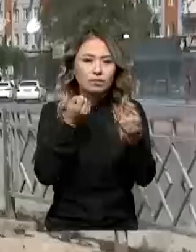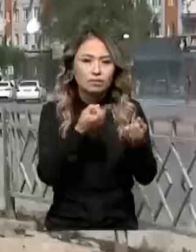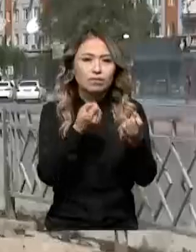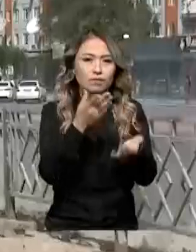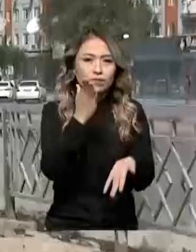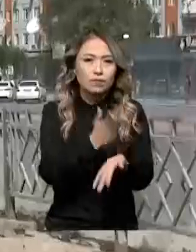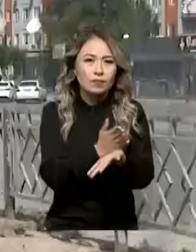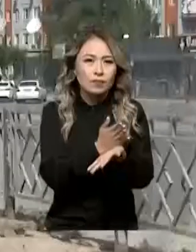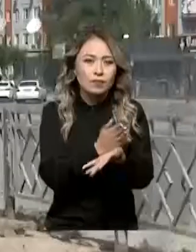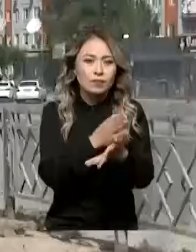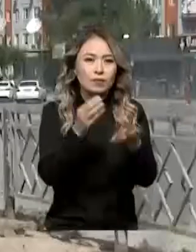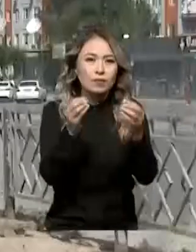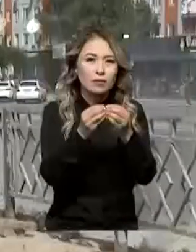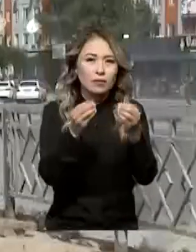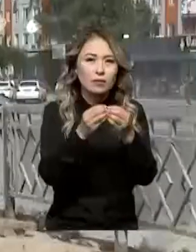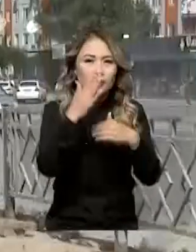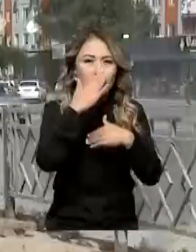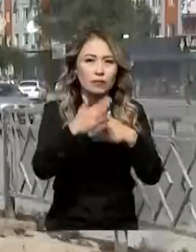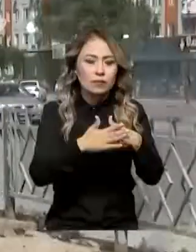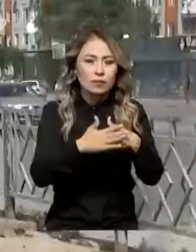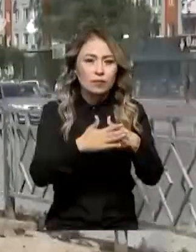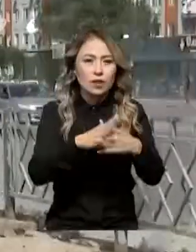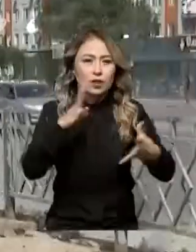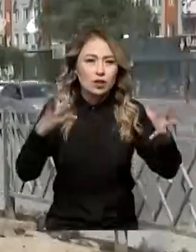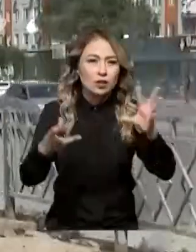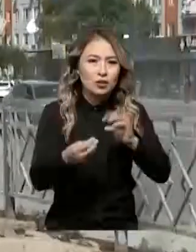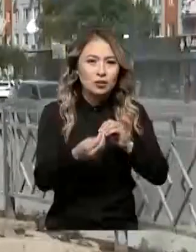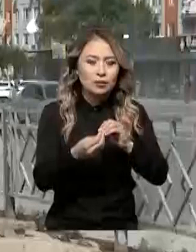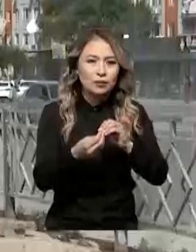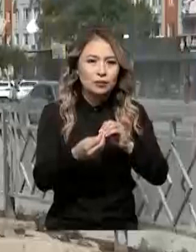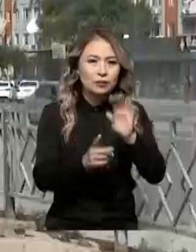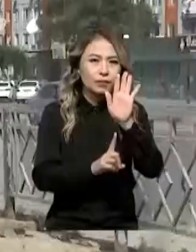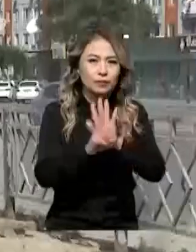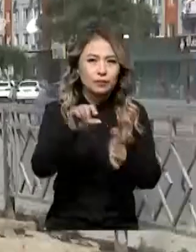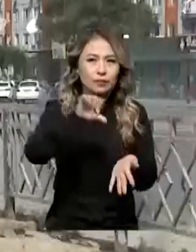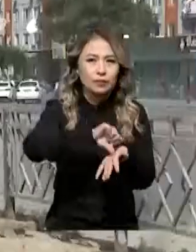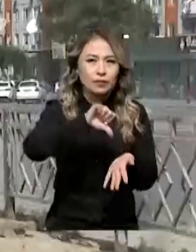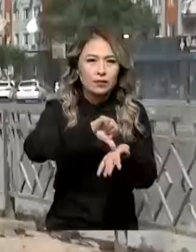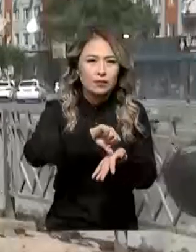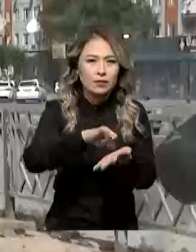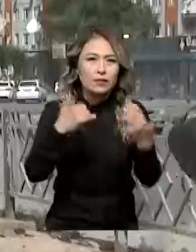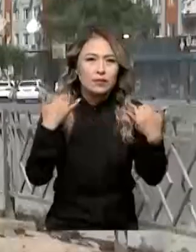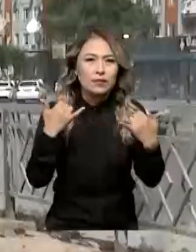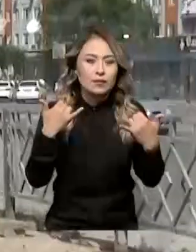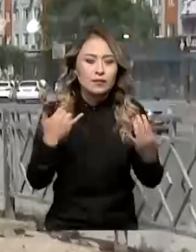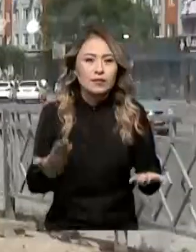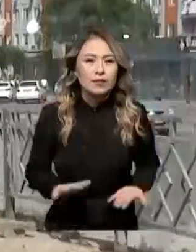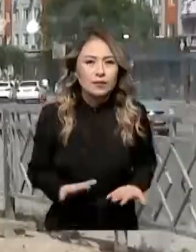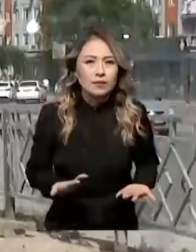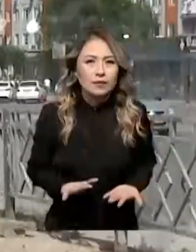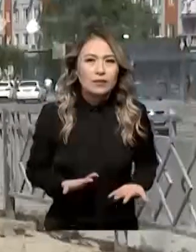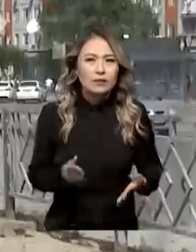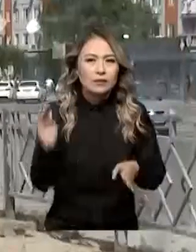шығарылып, 10-ға жуық техника ұйымдастырылған. Жалпы сенбілікке қатысқан адамдардың саны 600-ге жуық